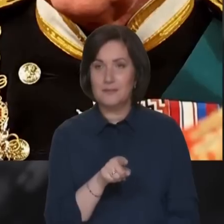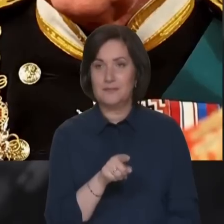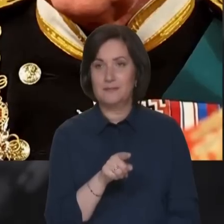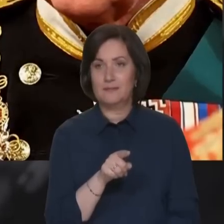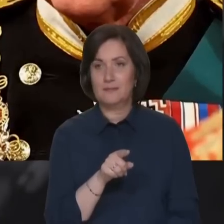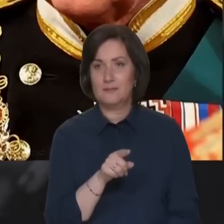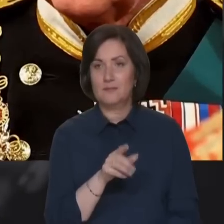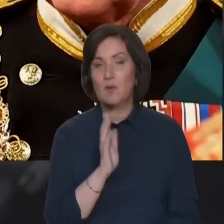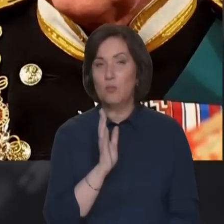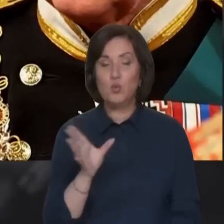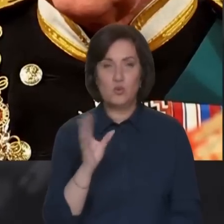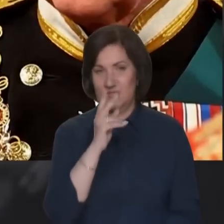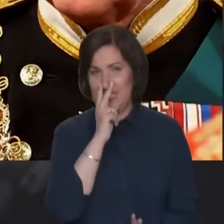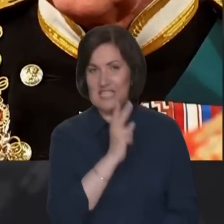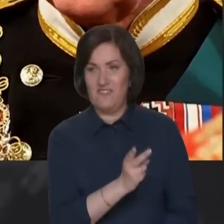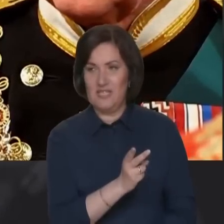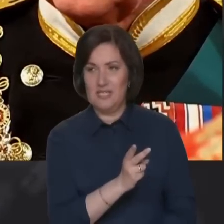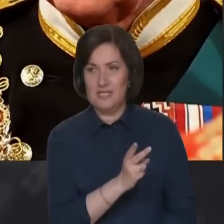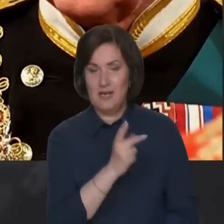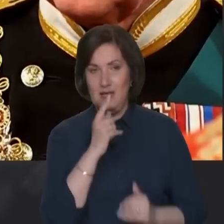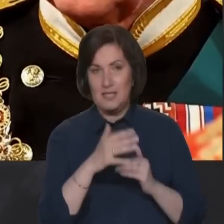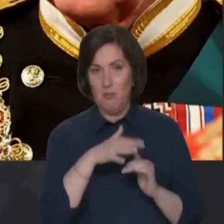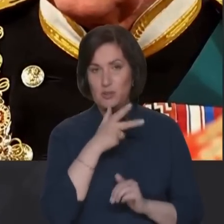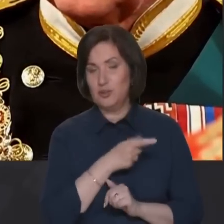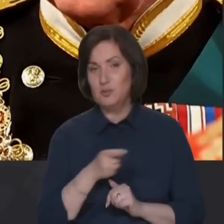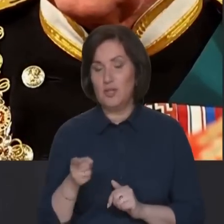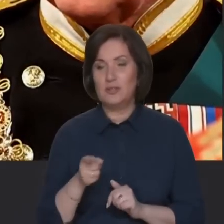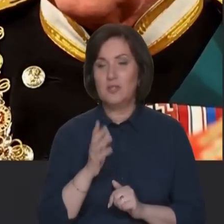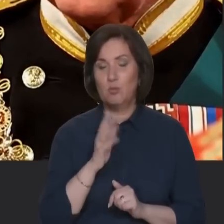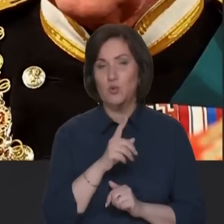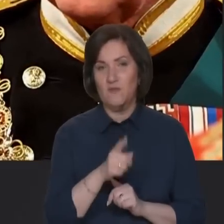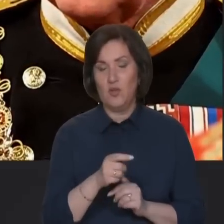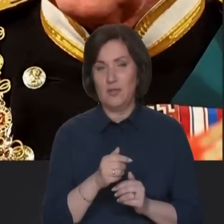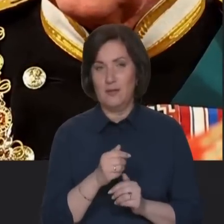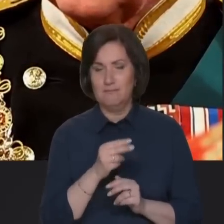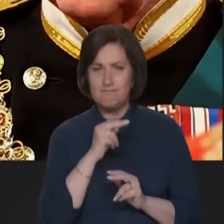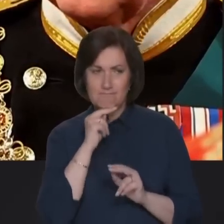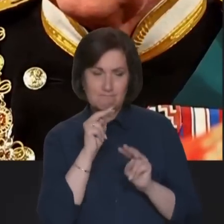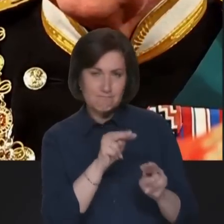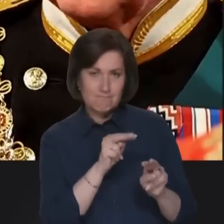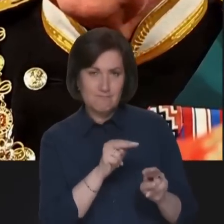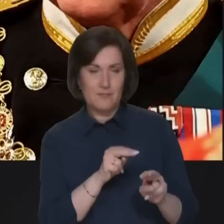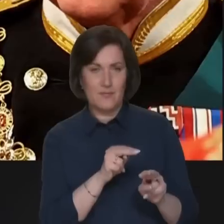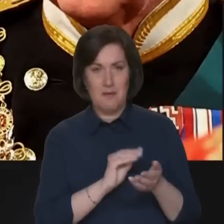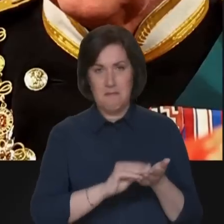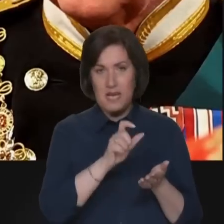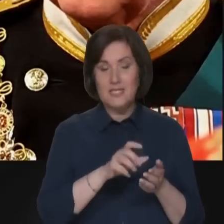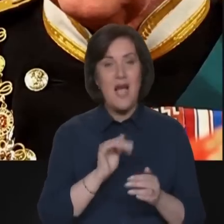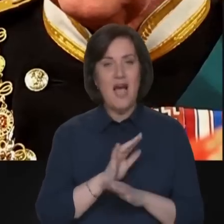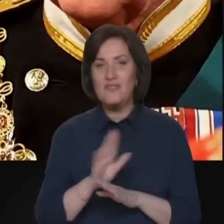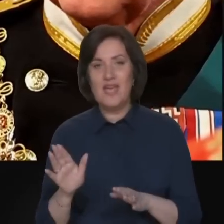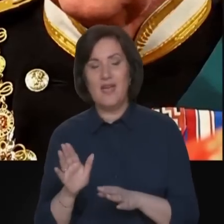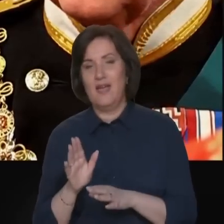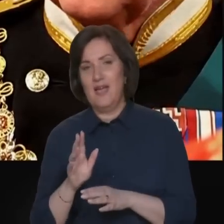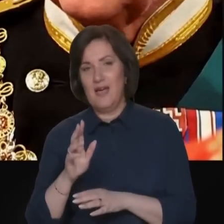на них будуть усі дивитися найближчим часом, і вони будуть перед прицілом медіа, а не Чарльз і його дружина, тепер